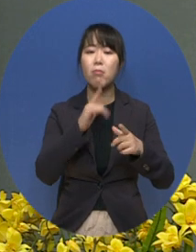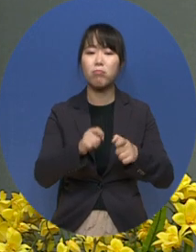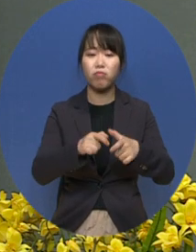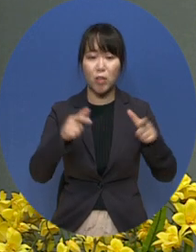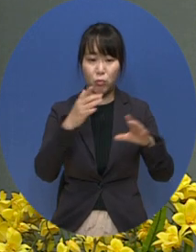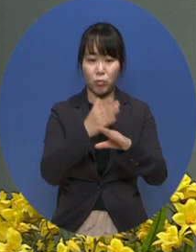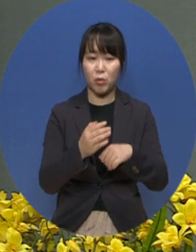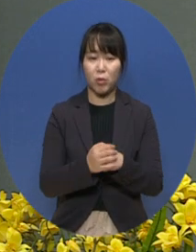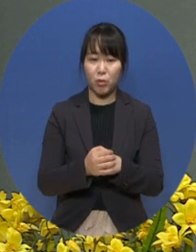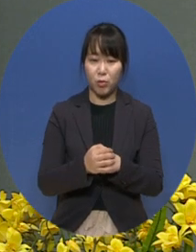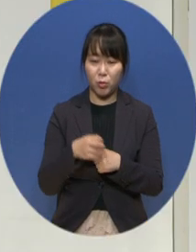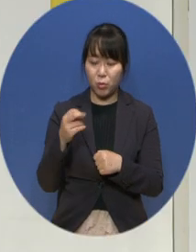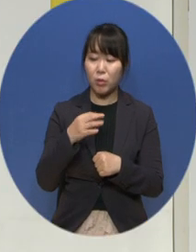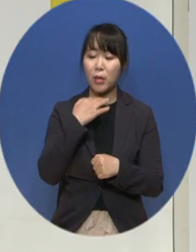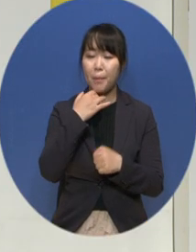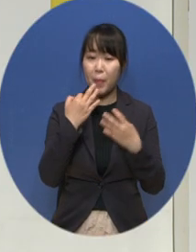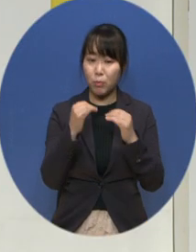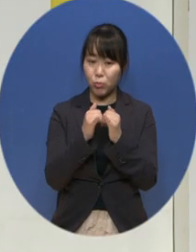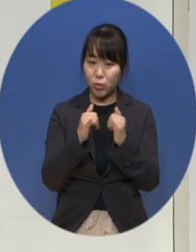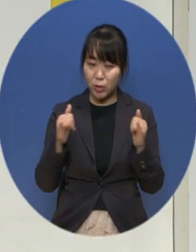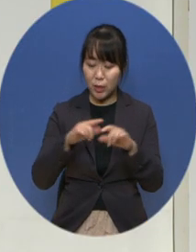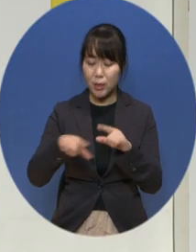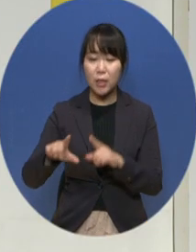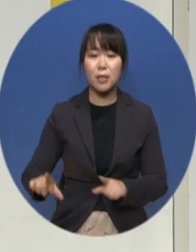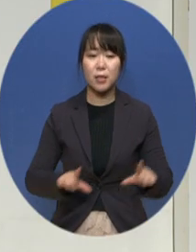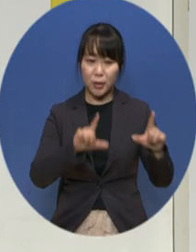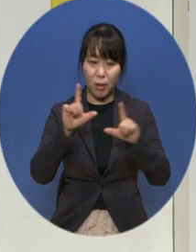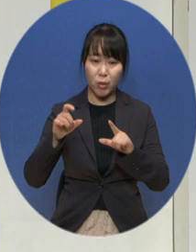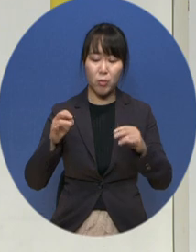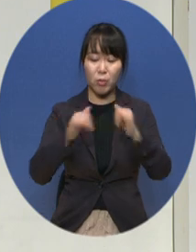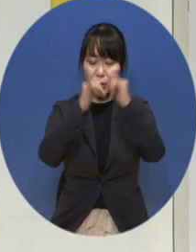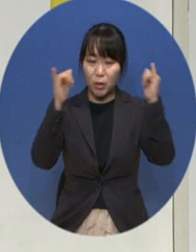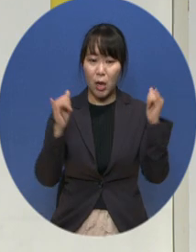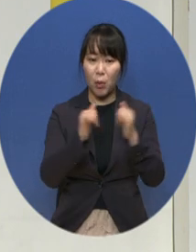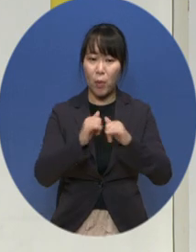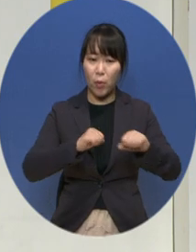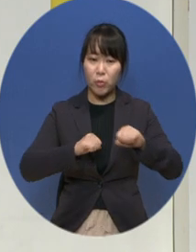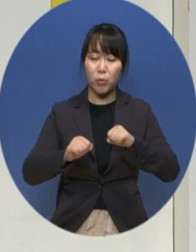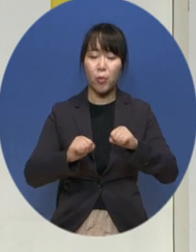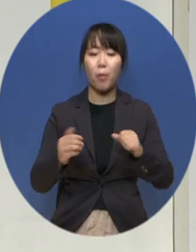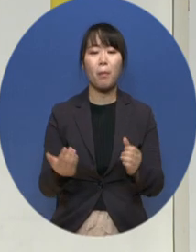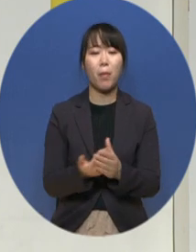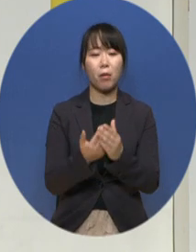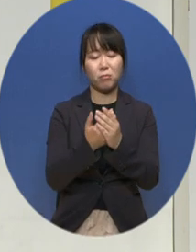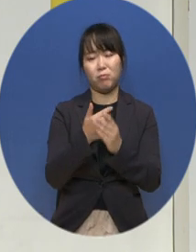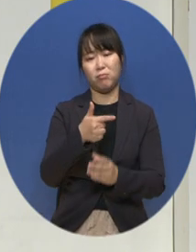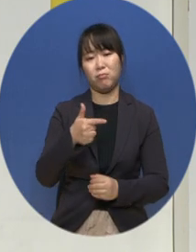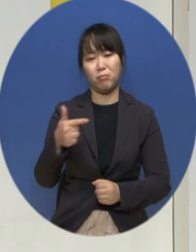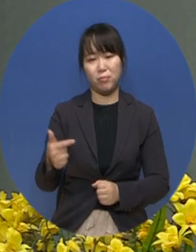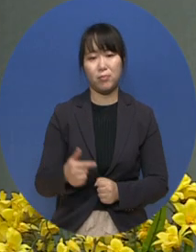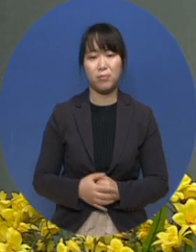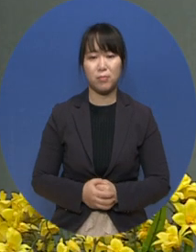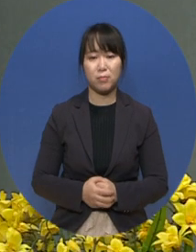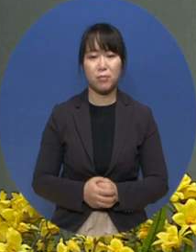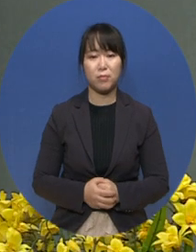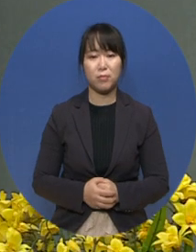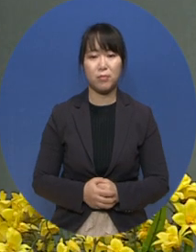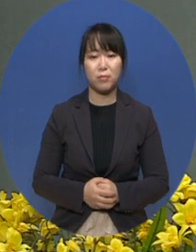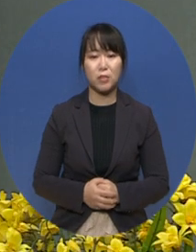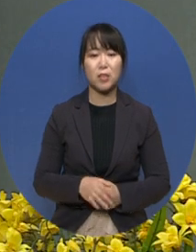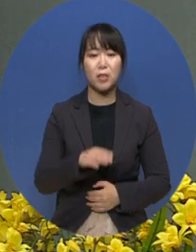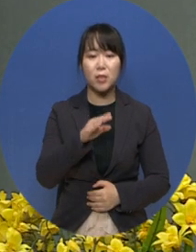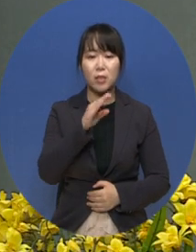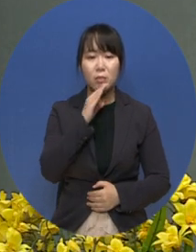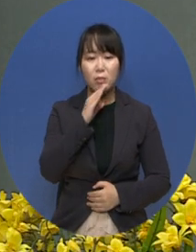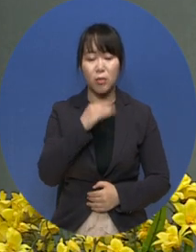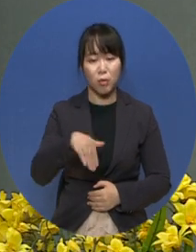드신 분들 에 매일 생 세월이 나 사회 활동도 크게 에 증진이 되고 있습니다 예 실제적으로